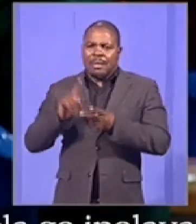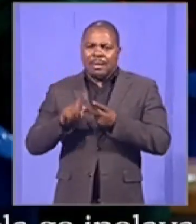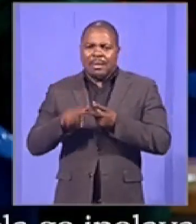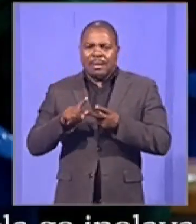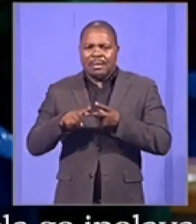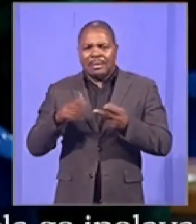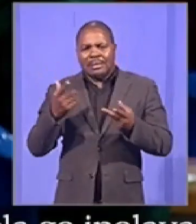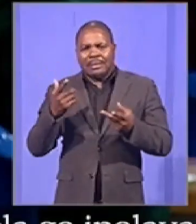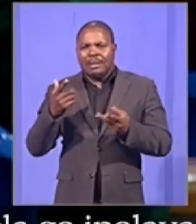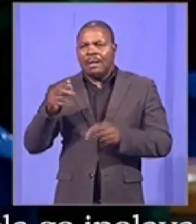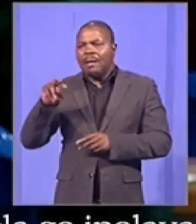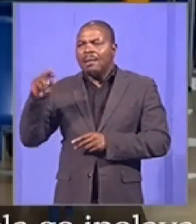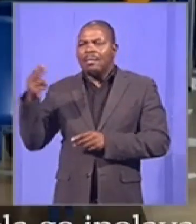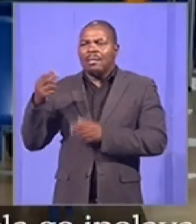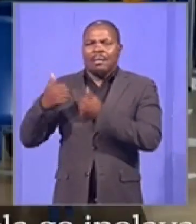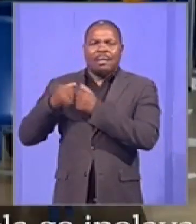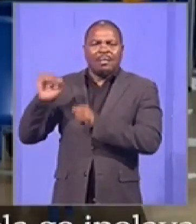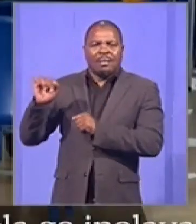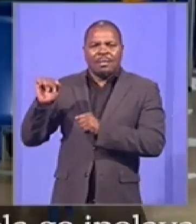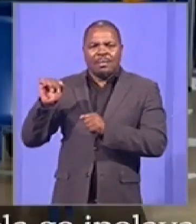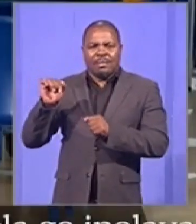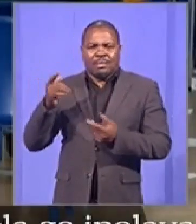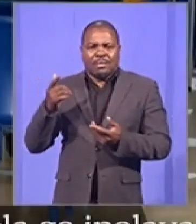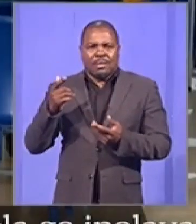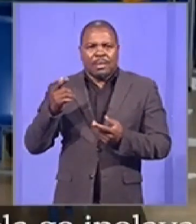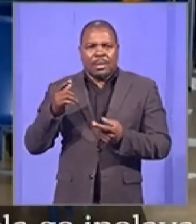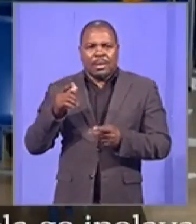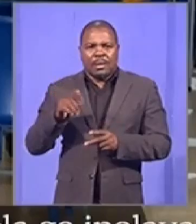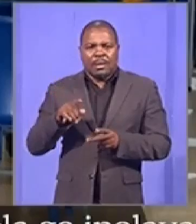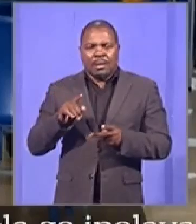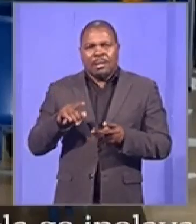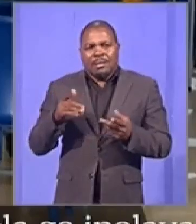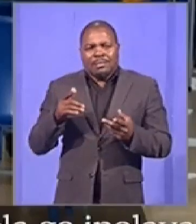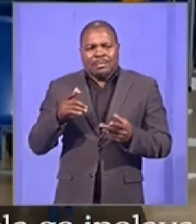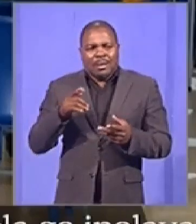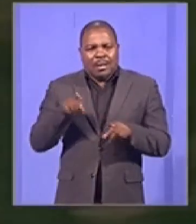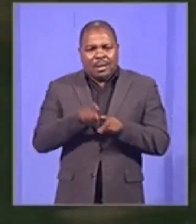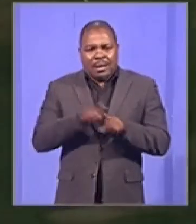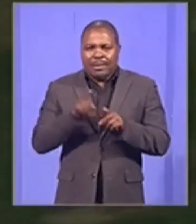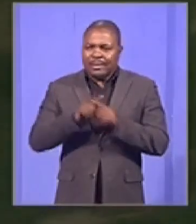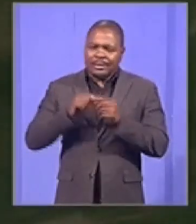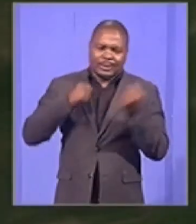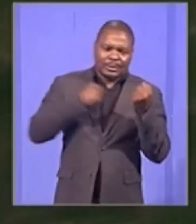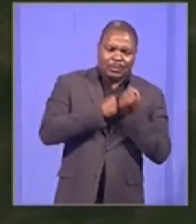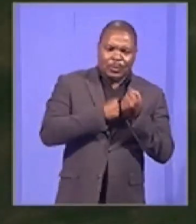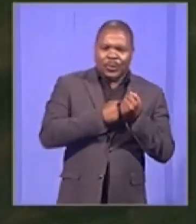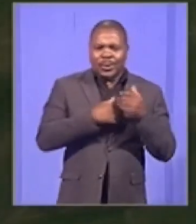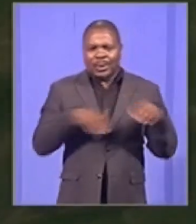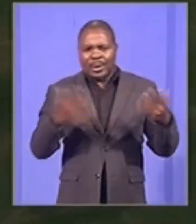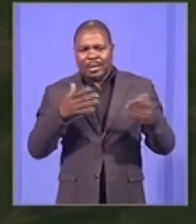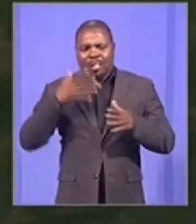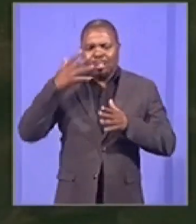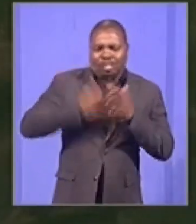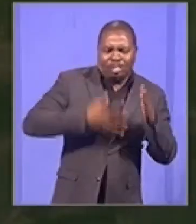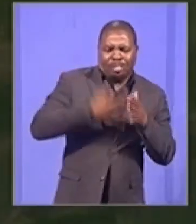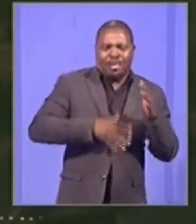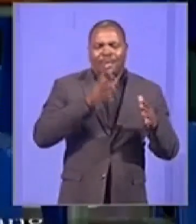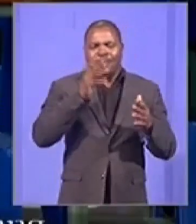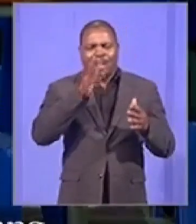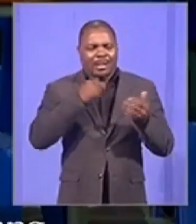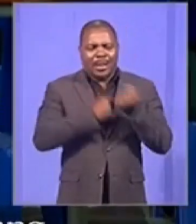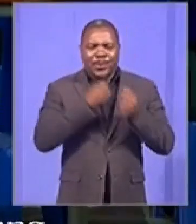the significant others, ha re ka bolela ka dipoelo, so ba tlo ba tshega, ba tlo ba ira di-joke for nako